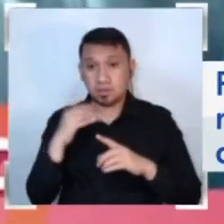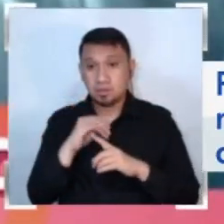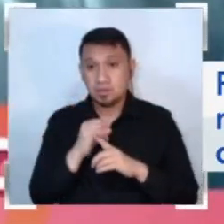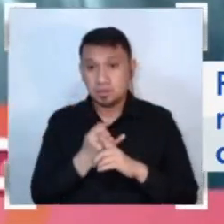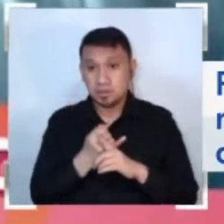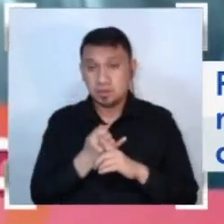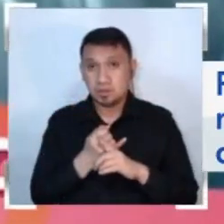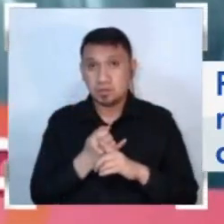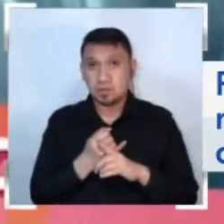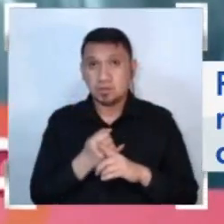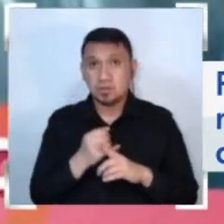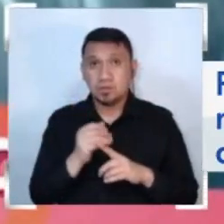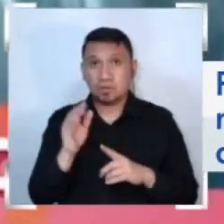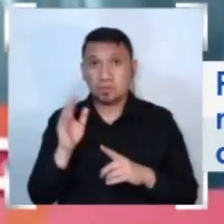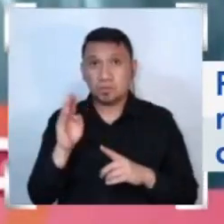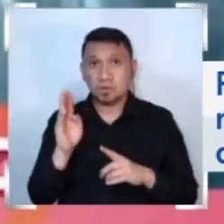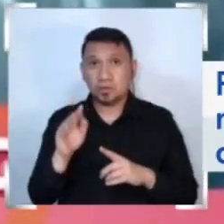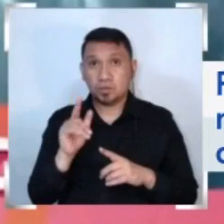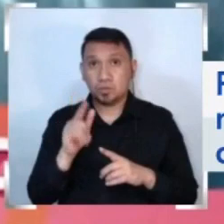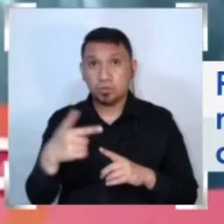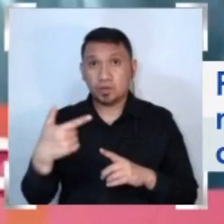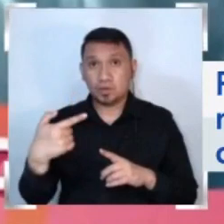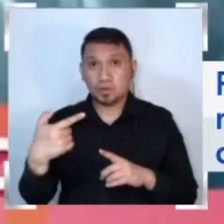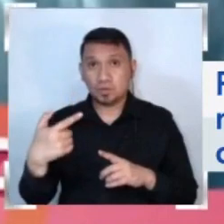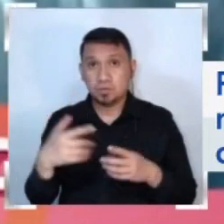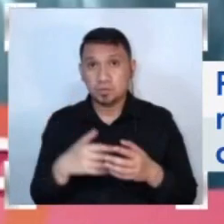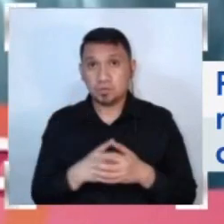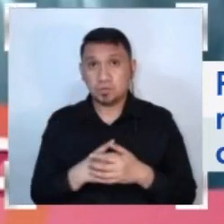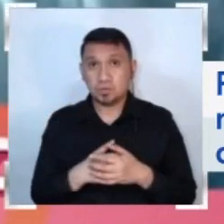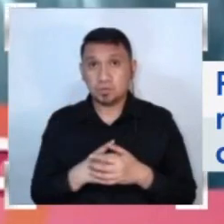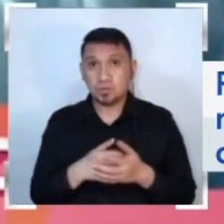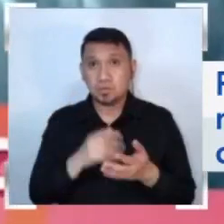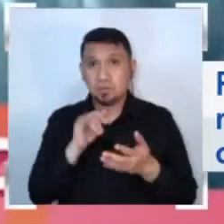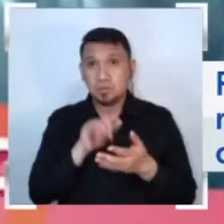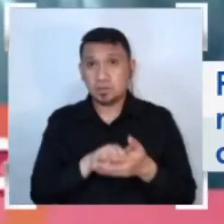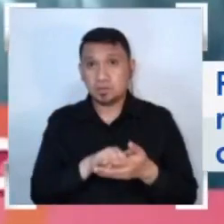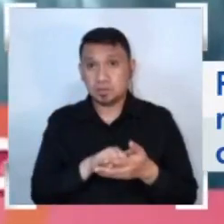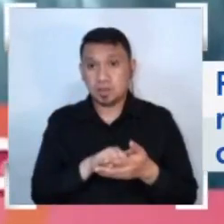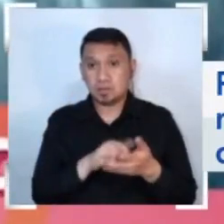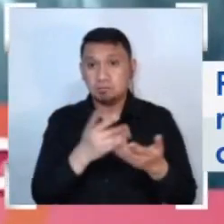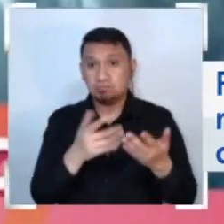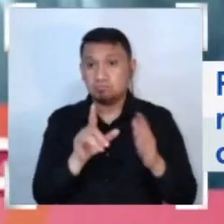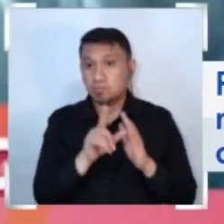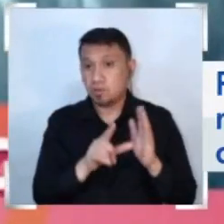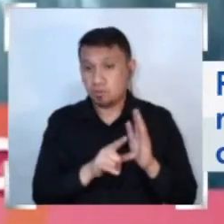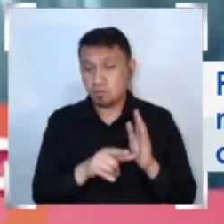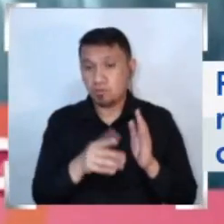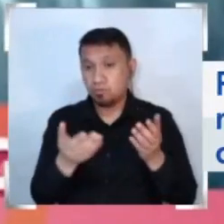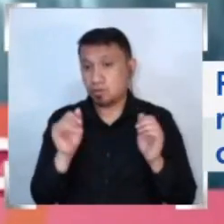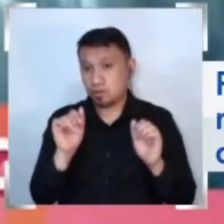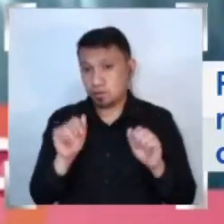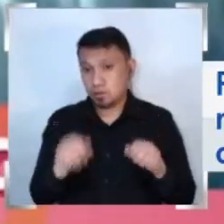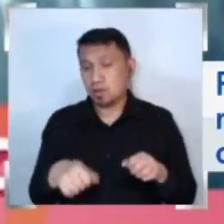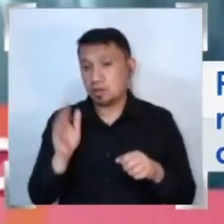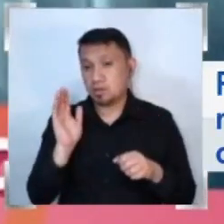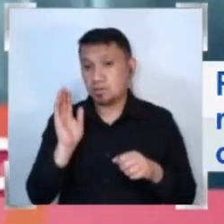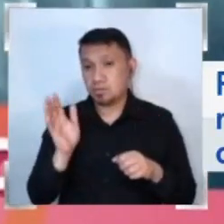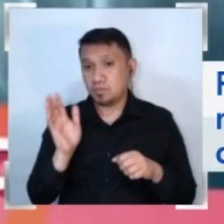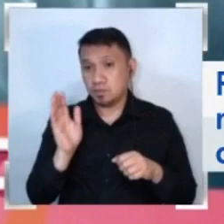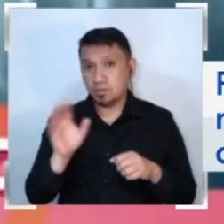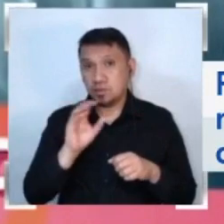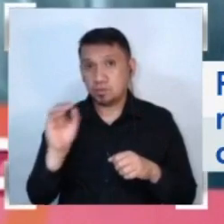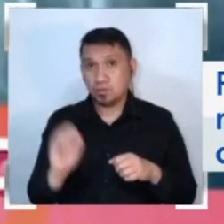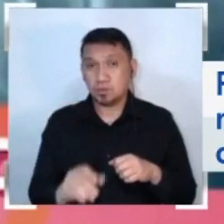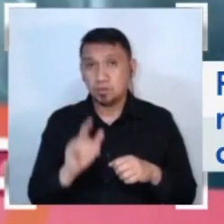14, 2021. Under the tax amnesty law, he could have paid just 50% of the 23.3. But